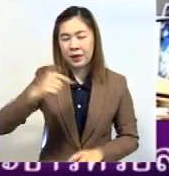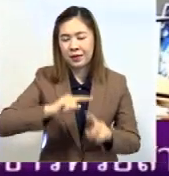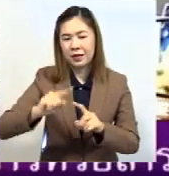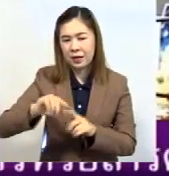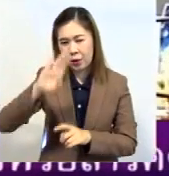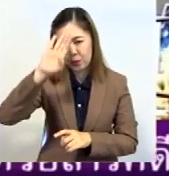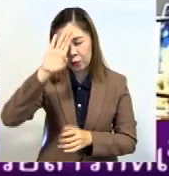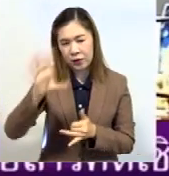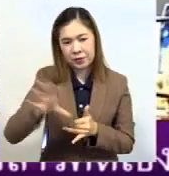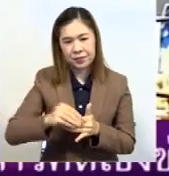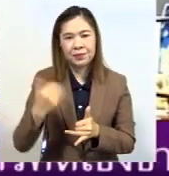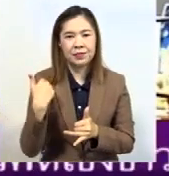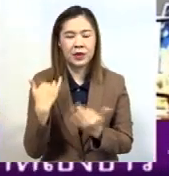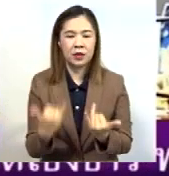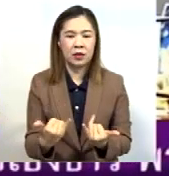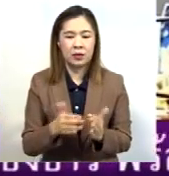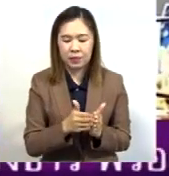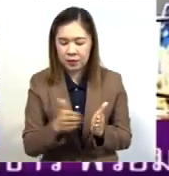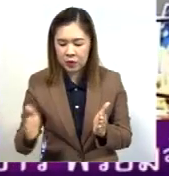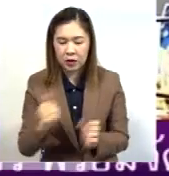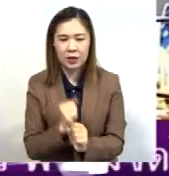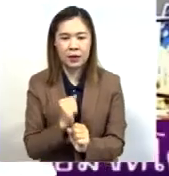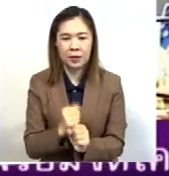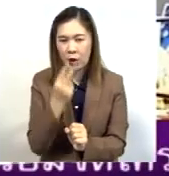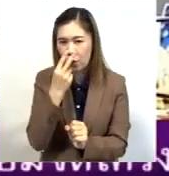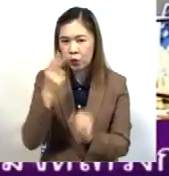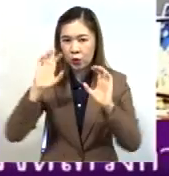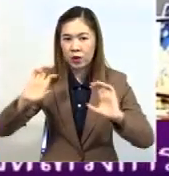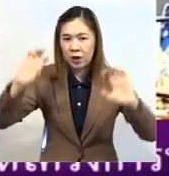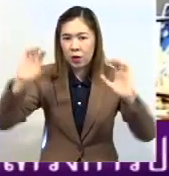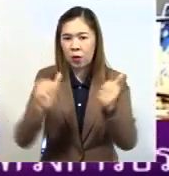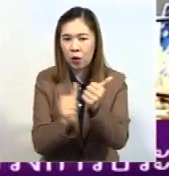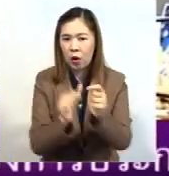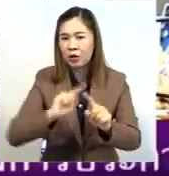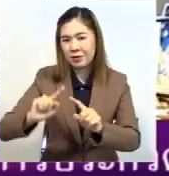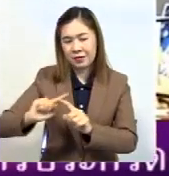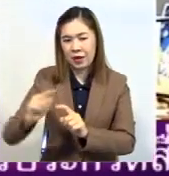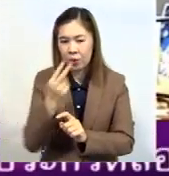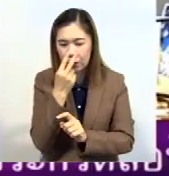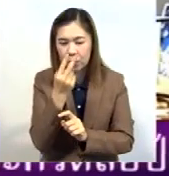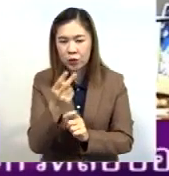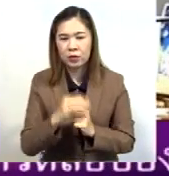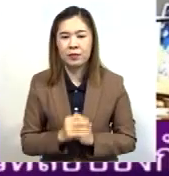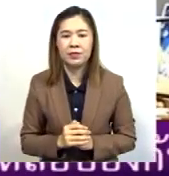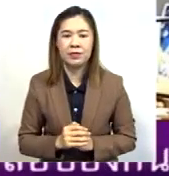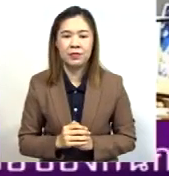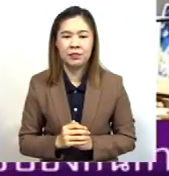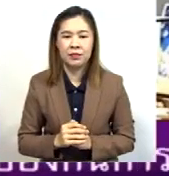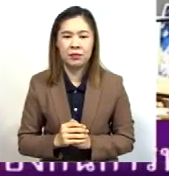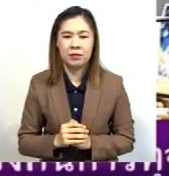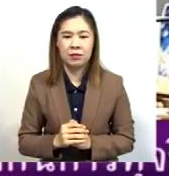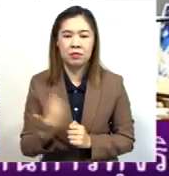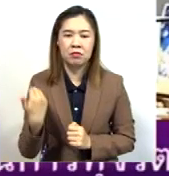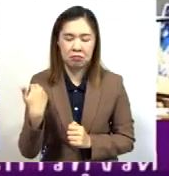ขยายการดำเนินงานแล้วในเวลานี้นะฮะถ้าดูจากที่ทางท่านนายกรัฐมนตรีและท่านรองนายกรวมทั้งผู้บริหารไปตรวจเยี่ยมเนี่ยเราคัดกรองตั้ง3